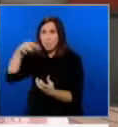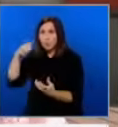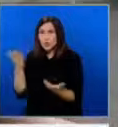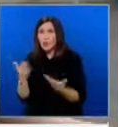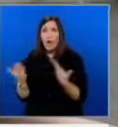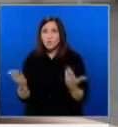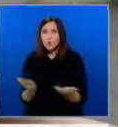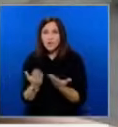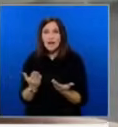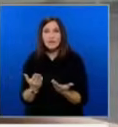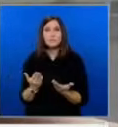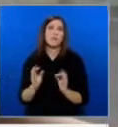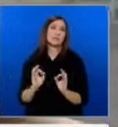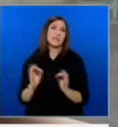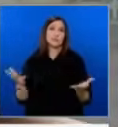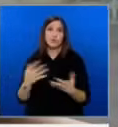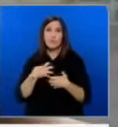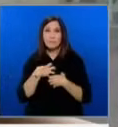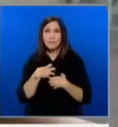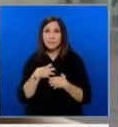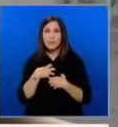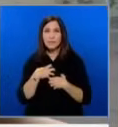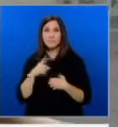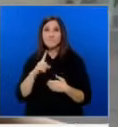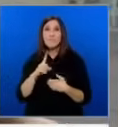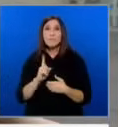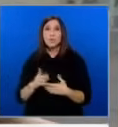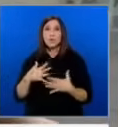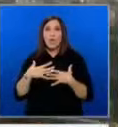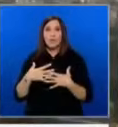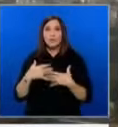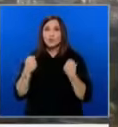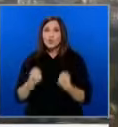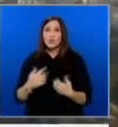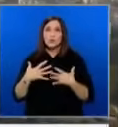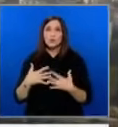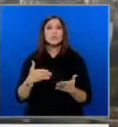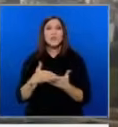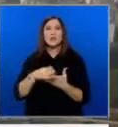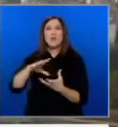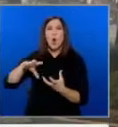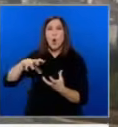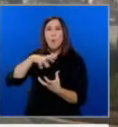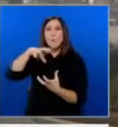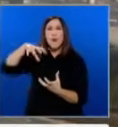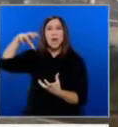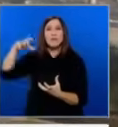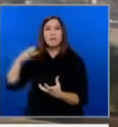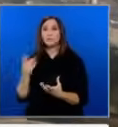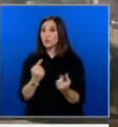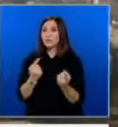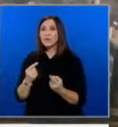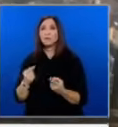Какво става? Ами естествено, че сме притеснени. Не се дишаше, трудно се диша. Заради обгазяването беше свикан и